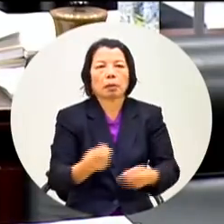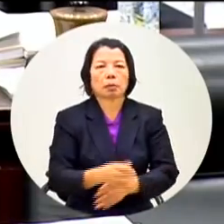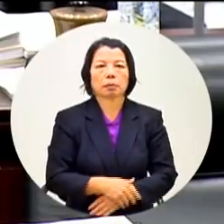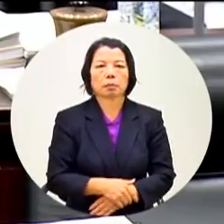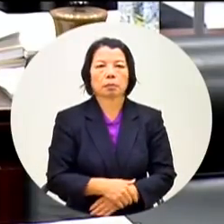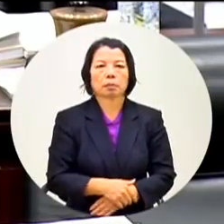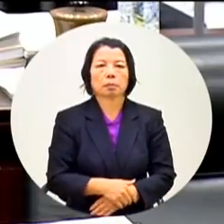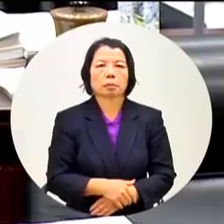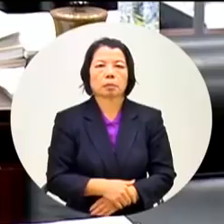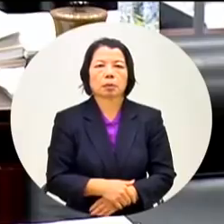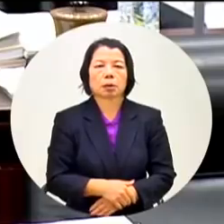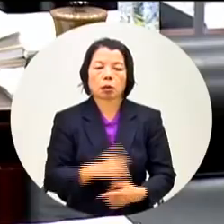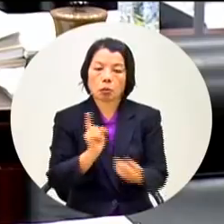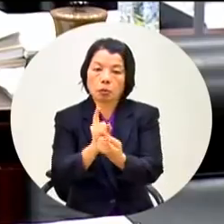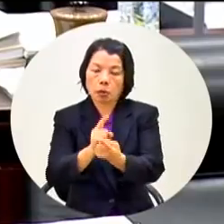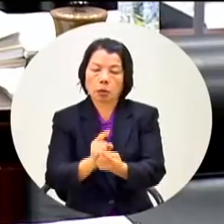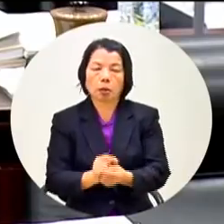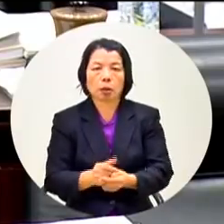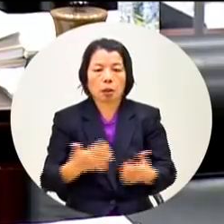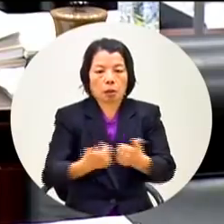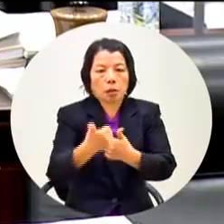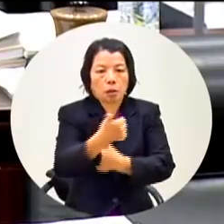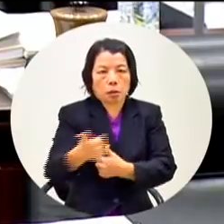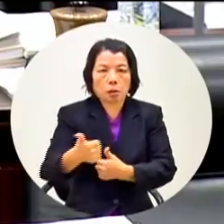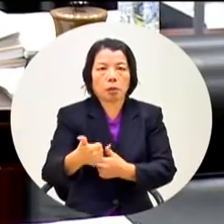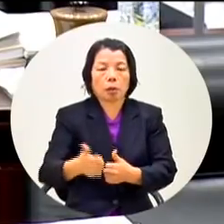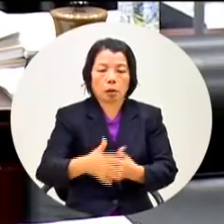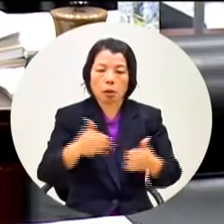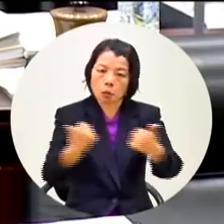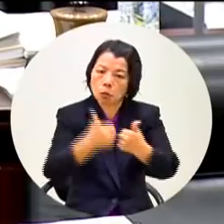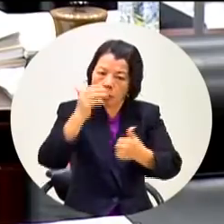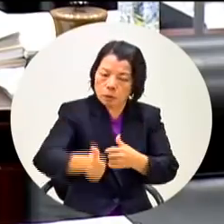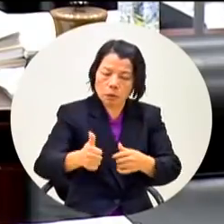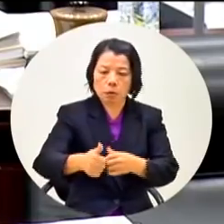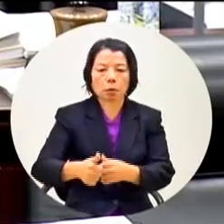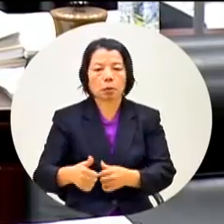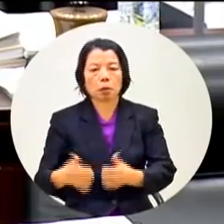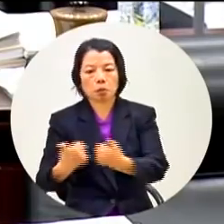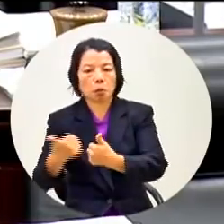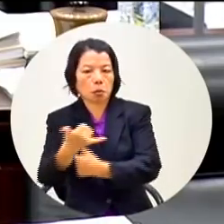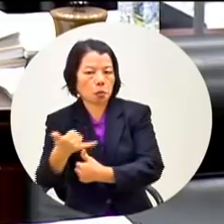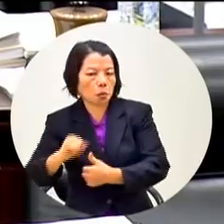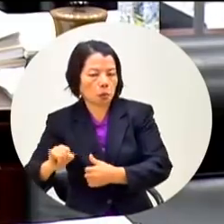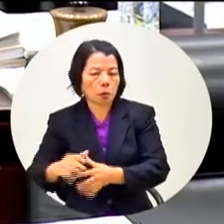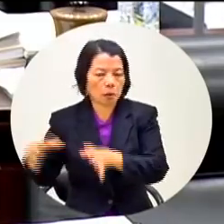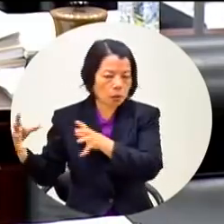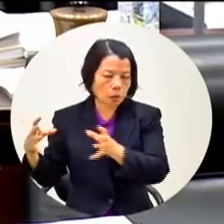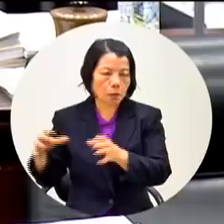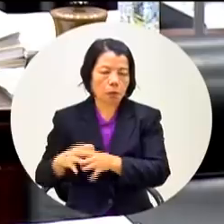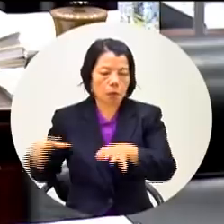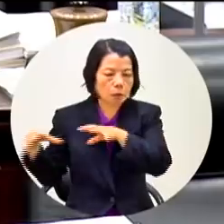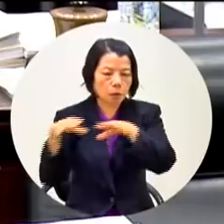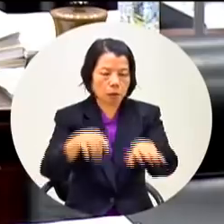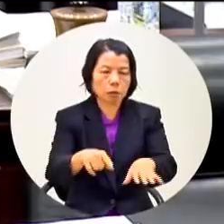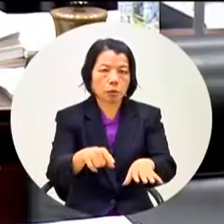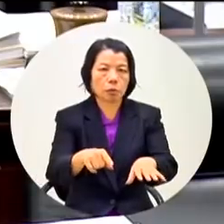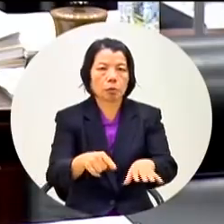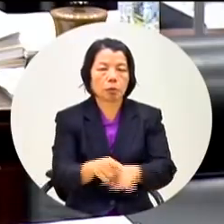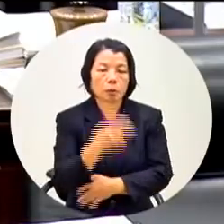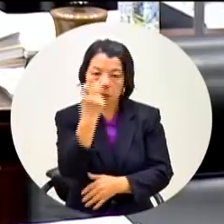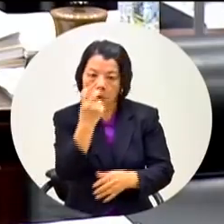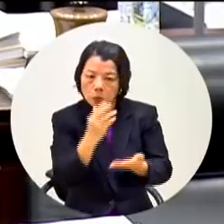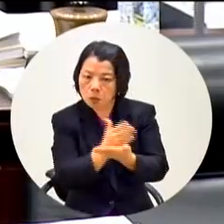带咱捷运局去看迄个所在吼。那昨天网络上传的那张图，那捷运局长刚刚你也证实说，哇，这是你的方案